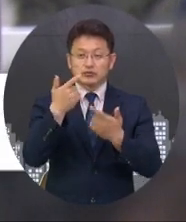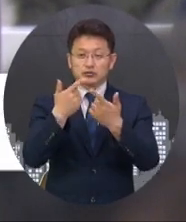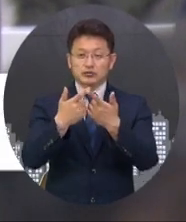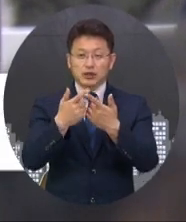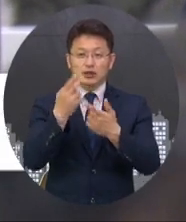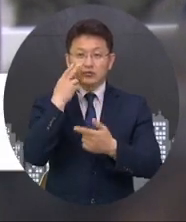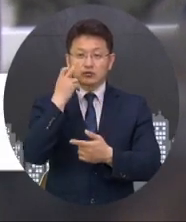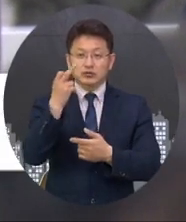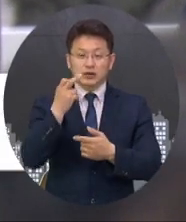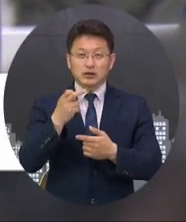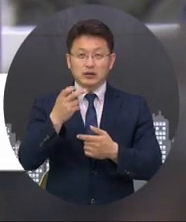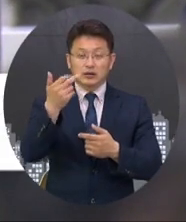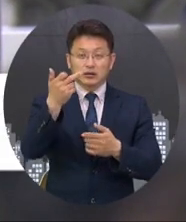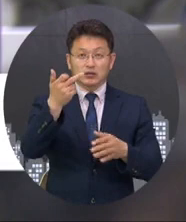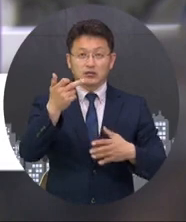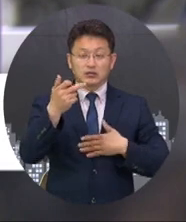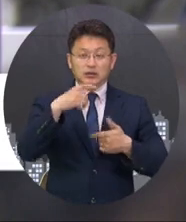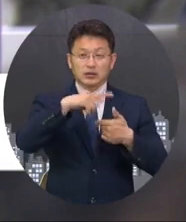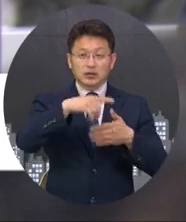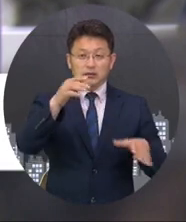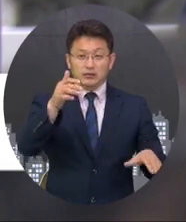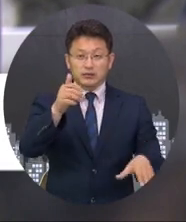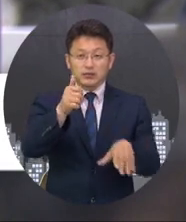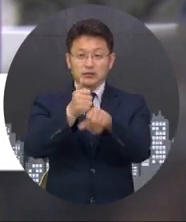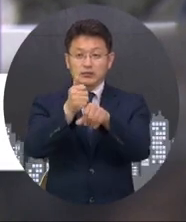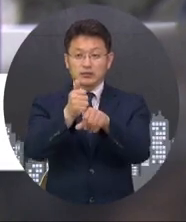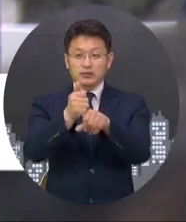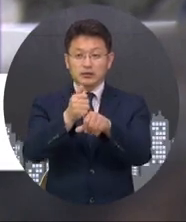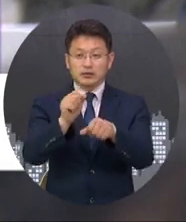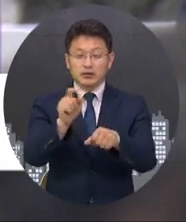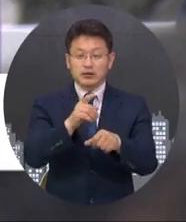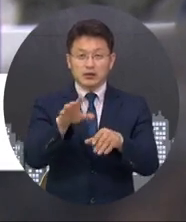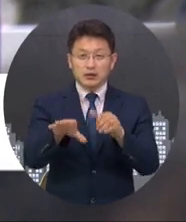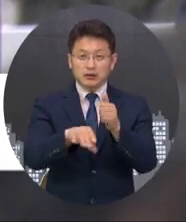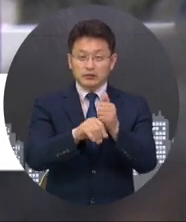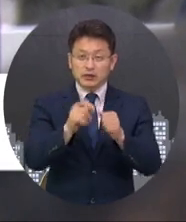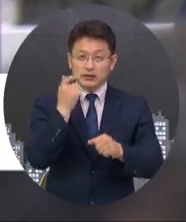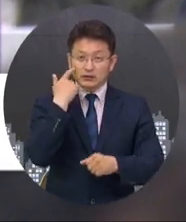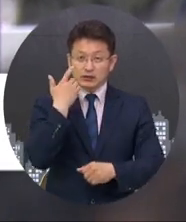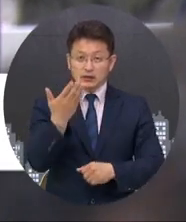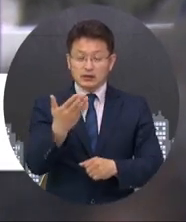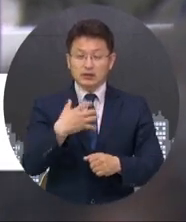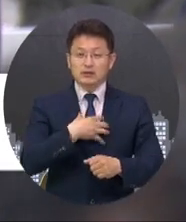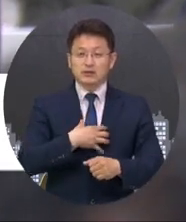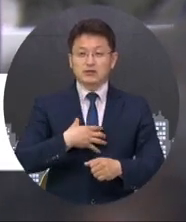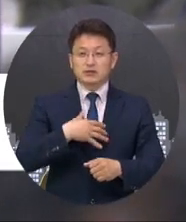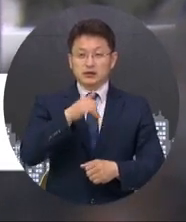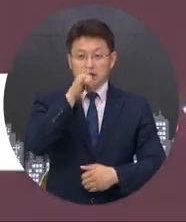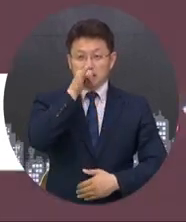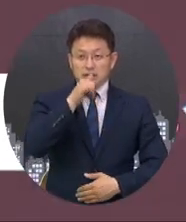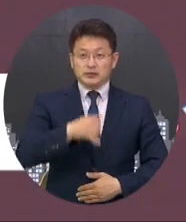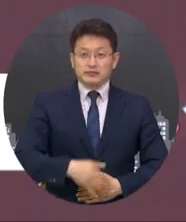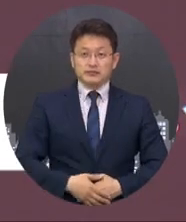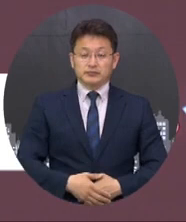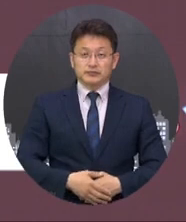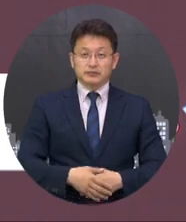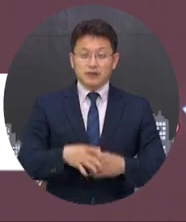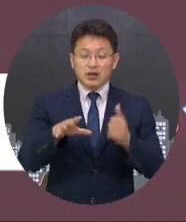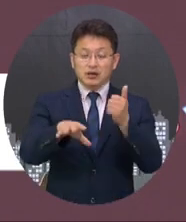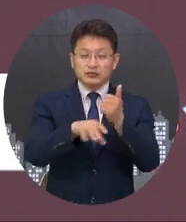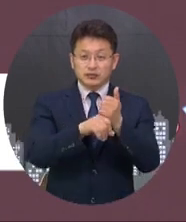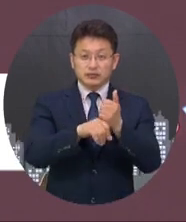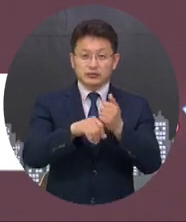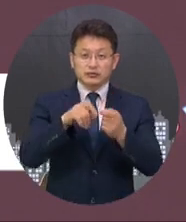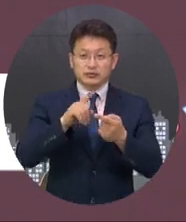부산이나 울산에 우리가 들어가는 소위 흡수로 해서 가는 거 아니냐 이런 우려도 있습니다. 흡수